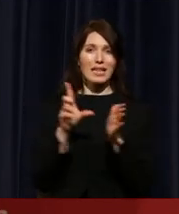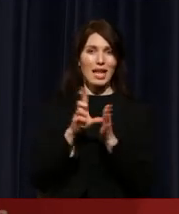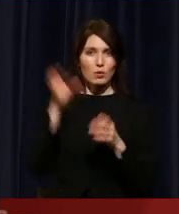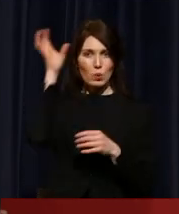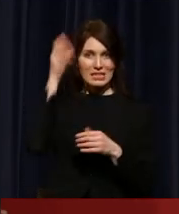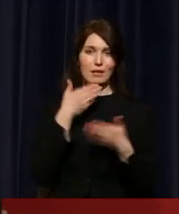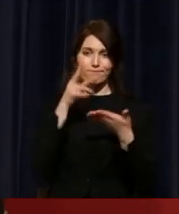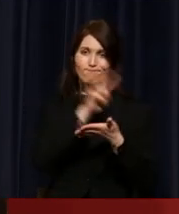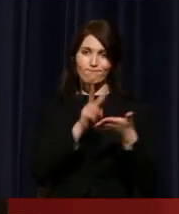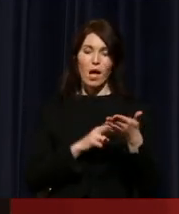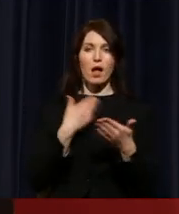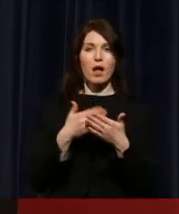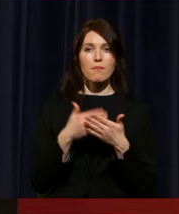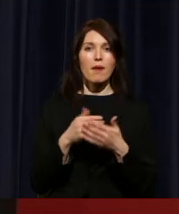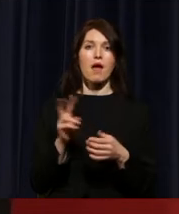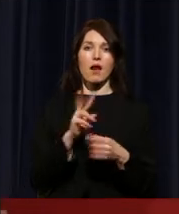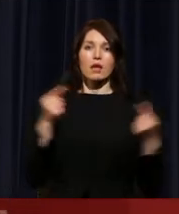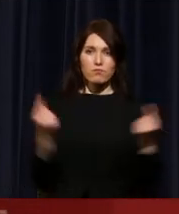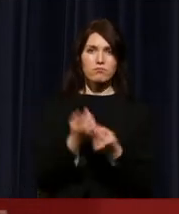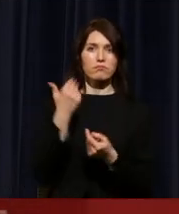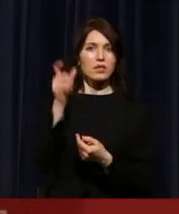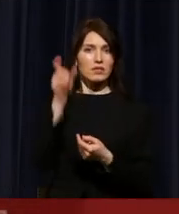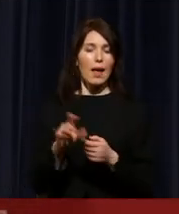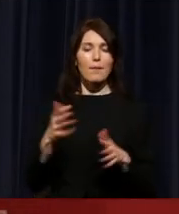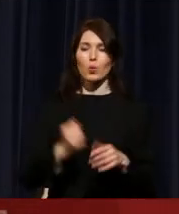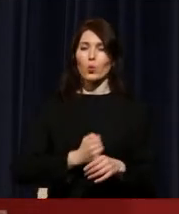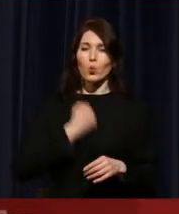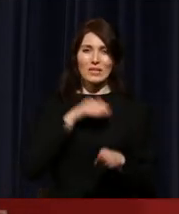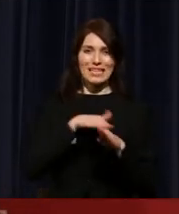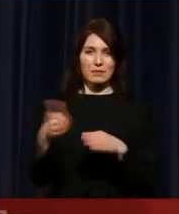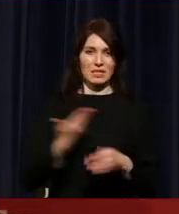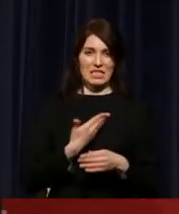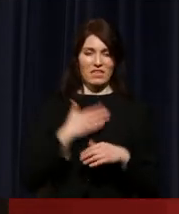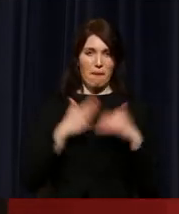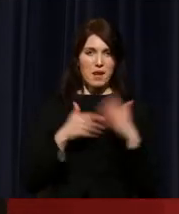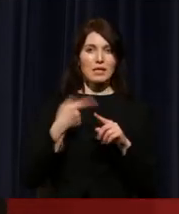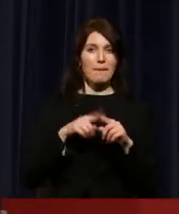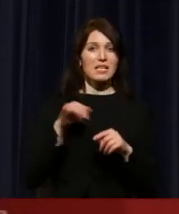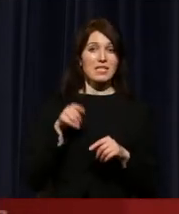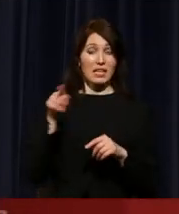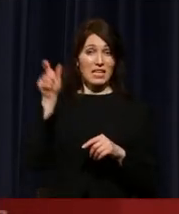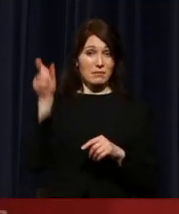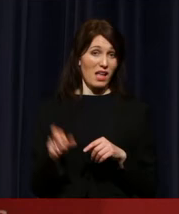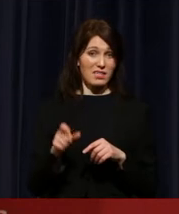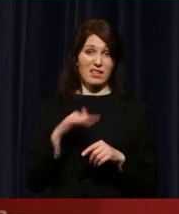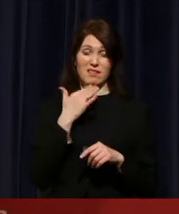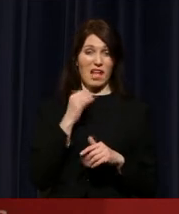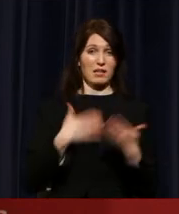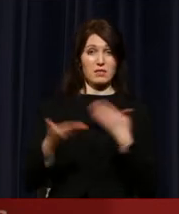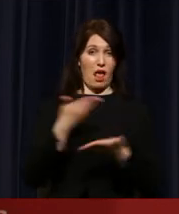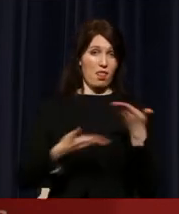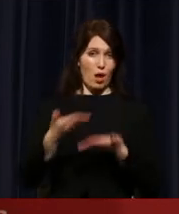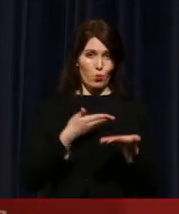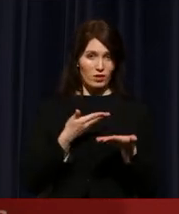zinātniskās zinām, kas strādā, ir diezgan grūti realizēt to praksē, ja tas pacients nesadarbojās. Tur ir jābūt tādām